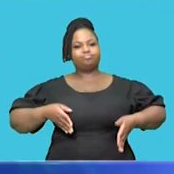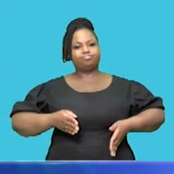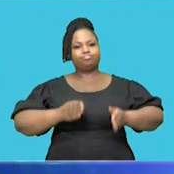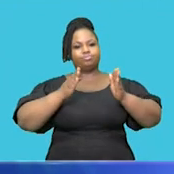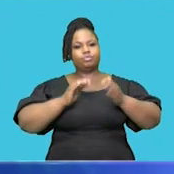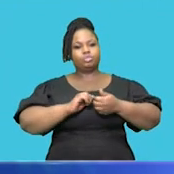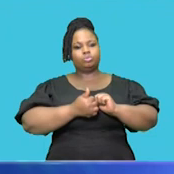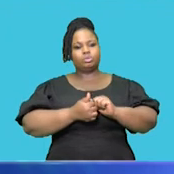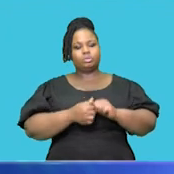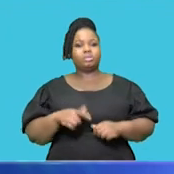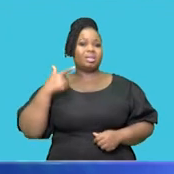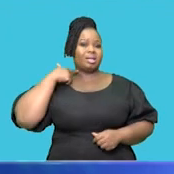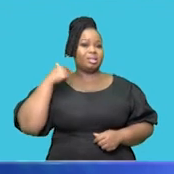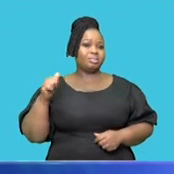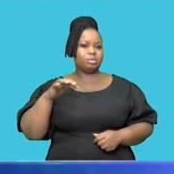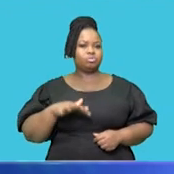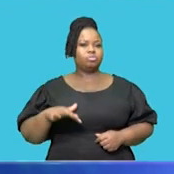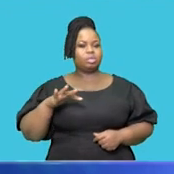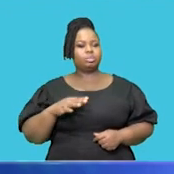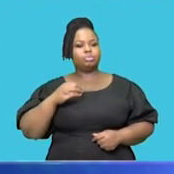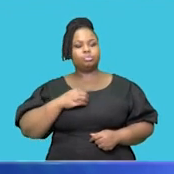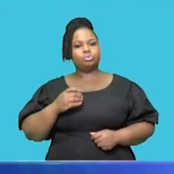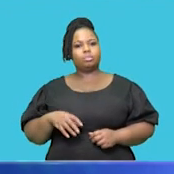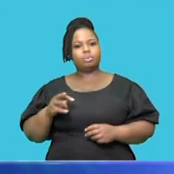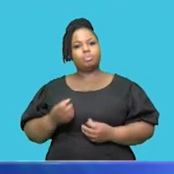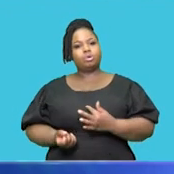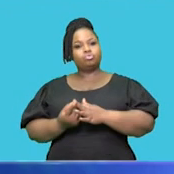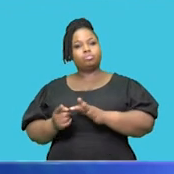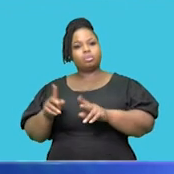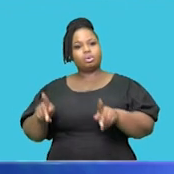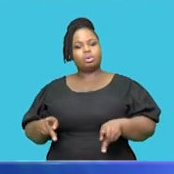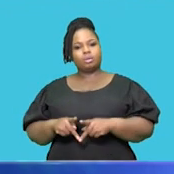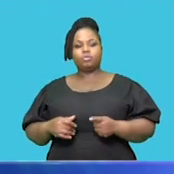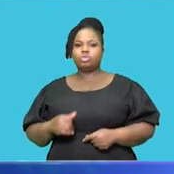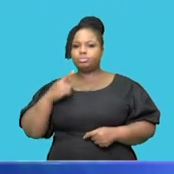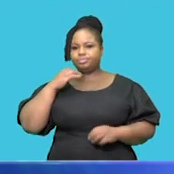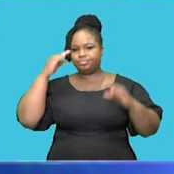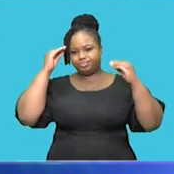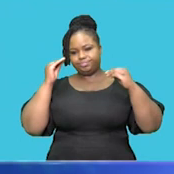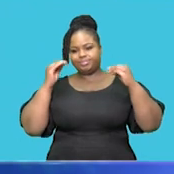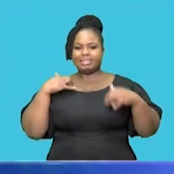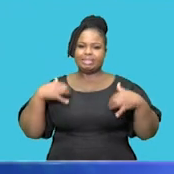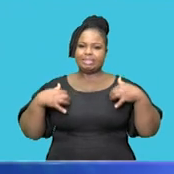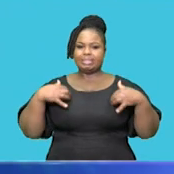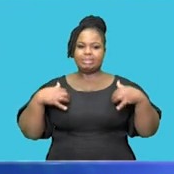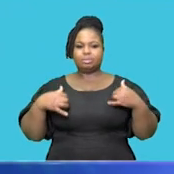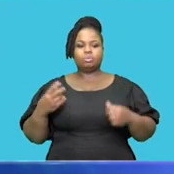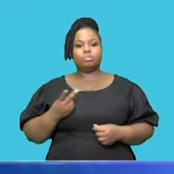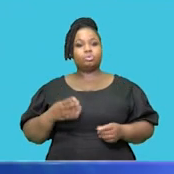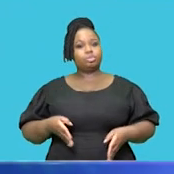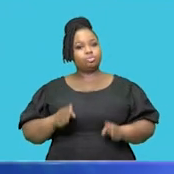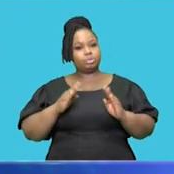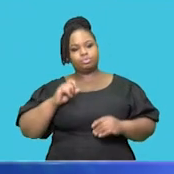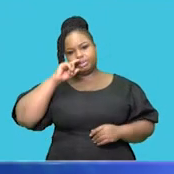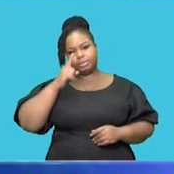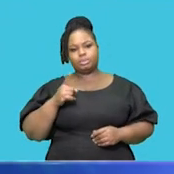lezemidlalo lase-Alexandra ukuyotsho kwiMushroom Park apho iibharethi ezibomvu bezicula ngovuyo kwaye zityabeke izitalato